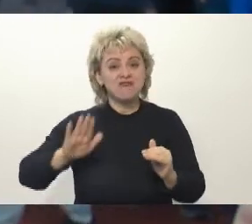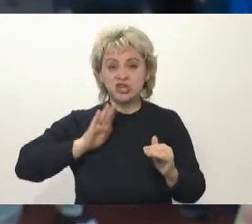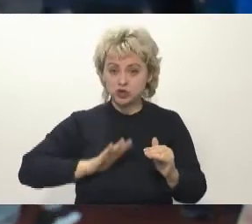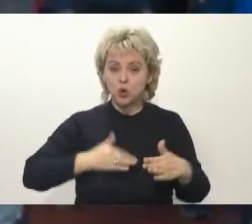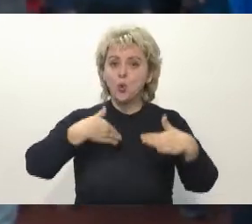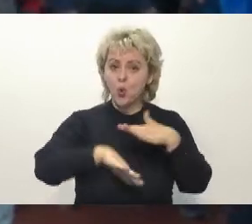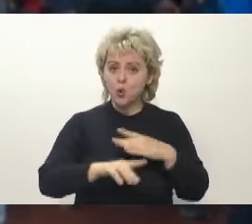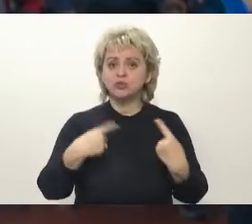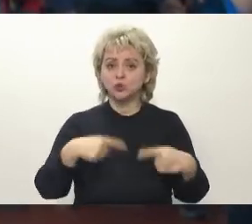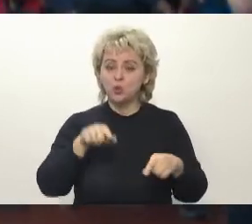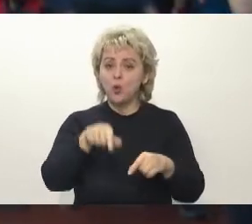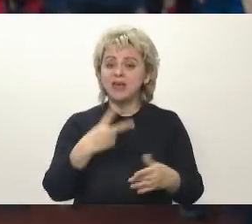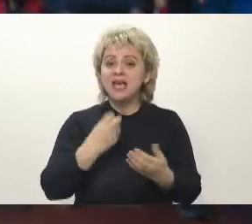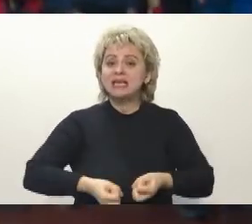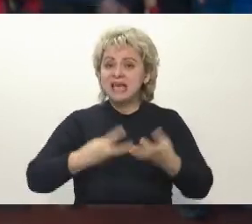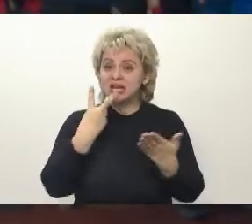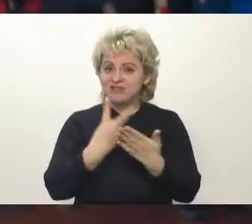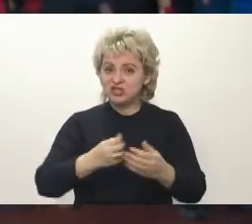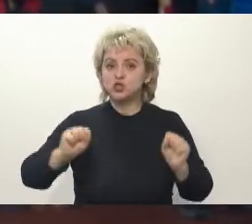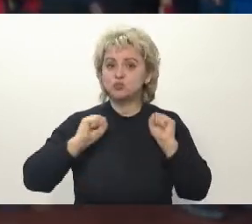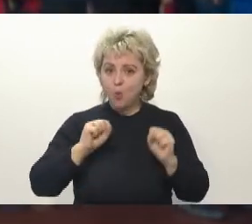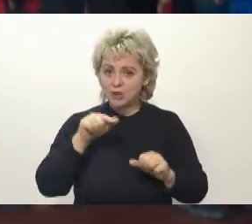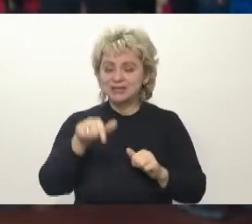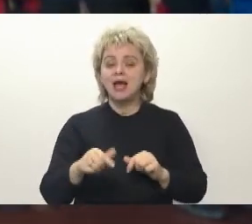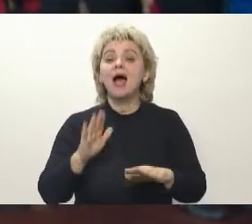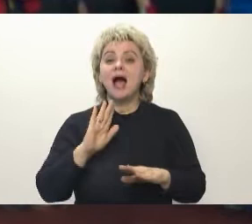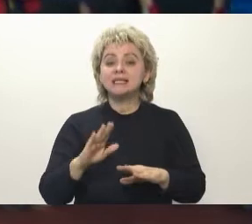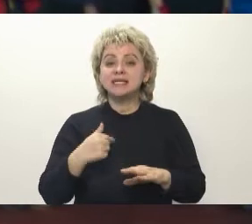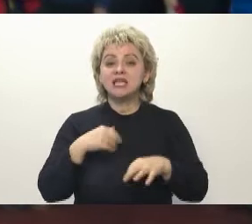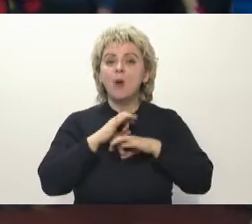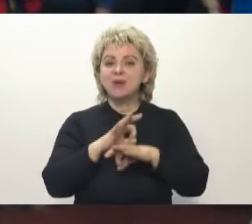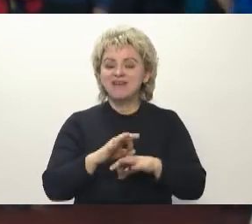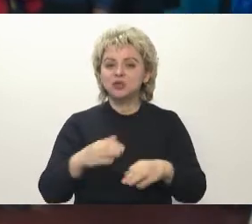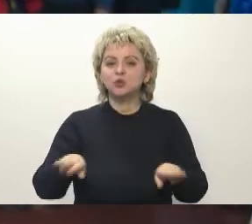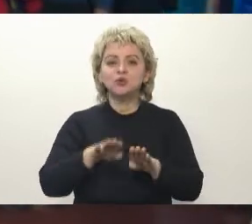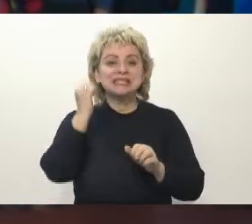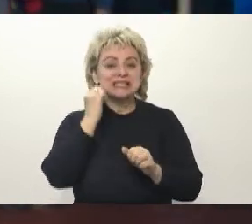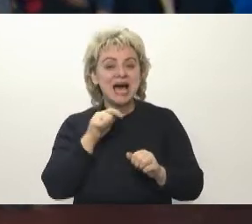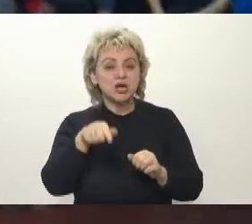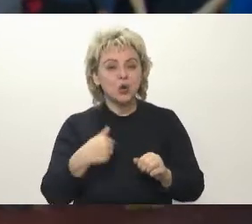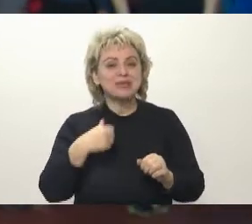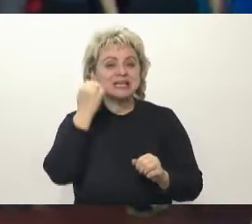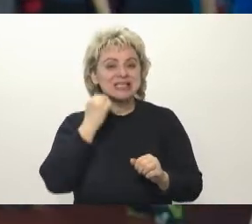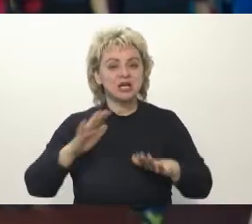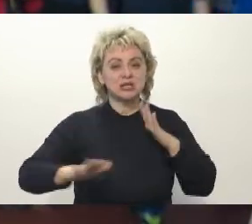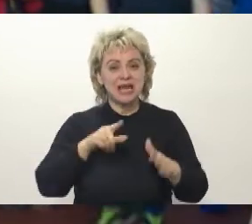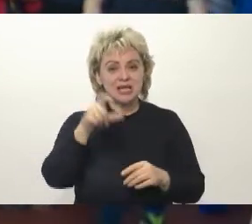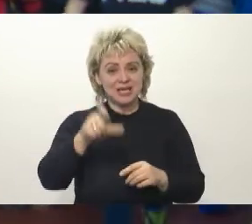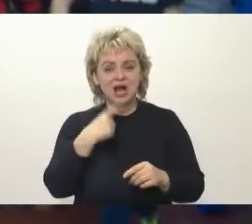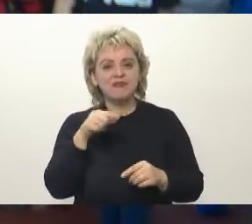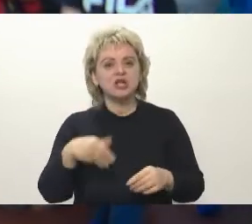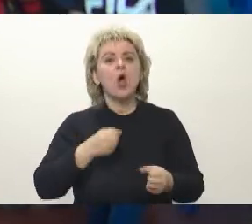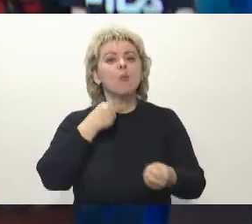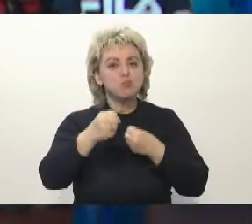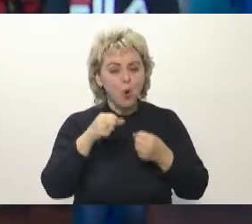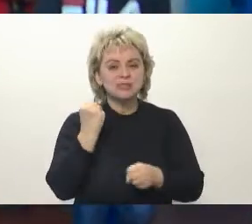и уходят более зрелищные, более яркие виды спорта. Хотя, я приведу это в старую истину, мне старые тренеры говорили, что именно